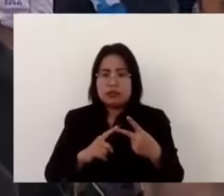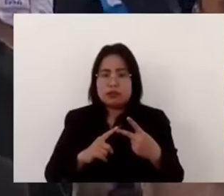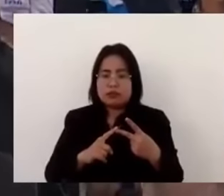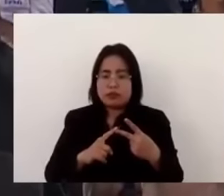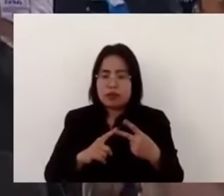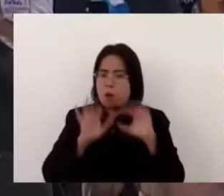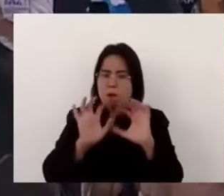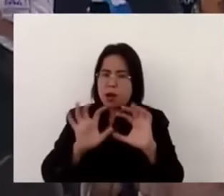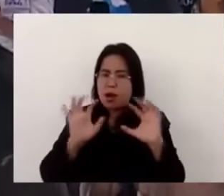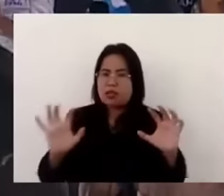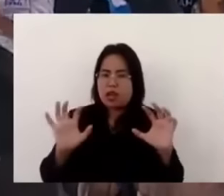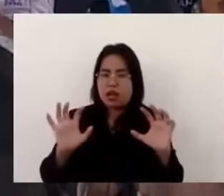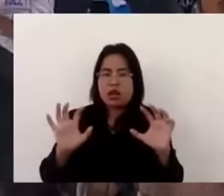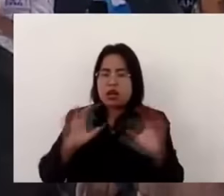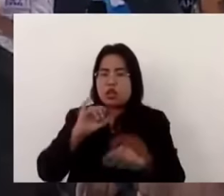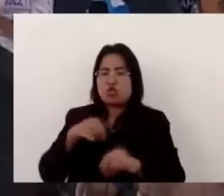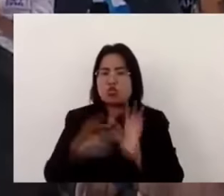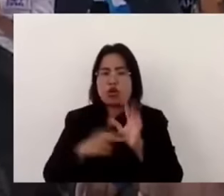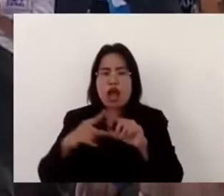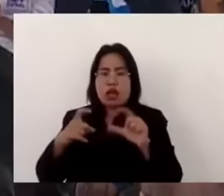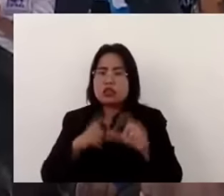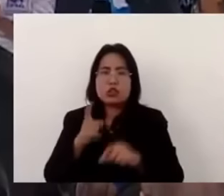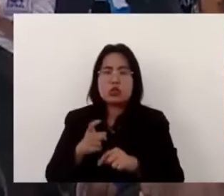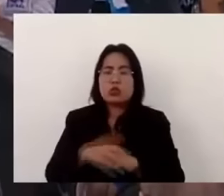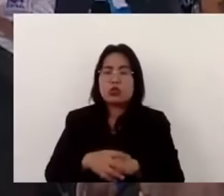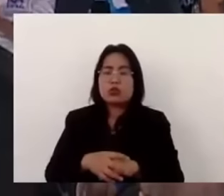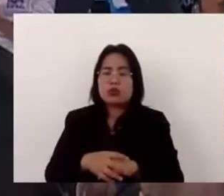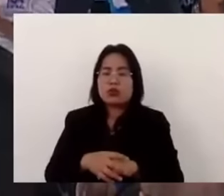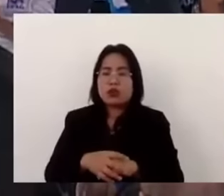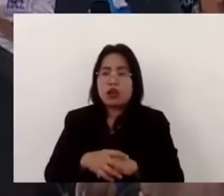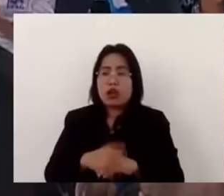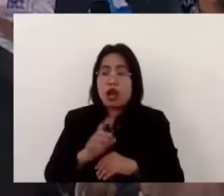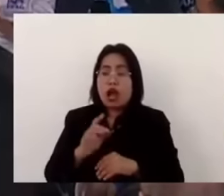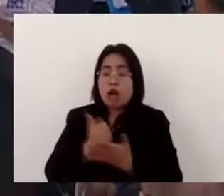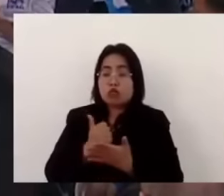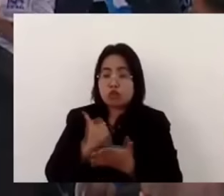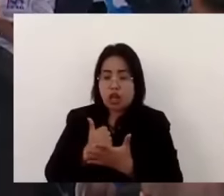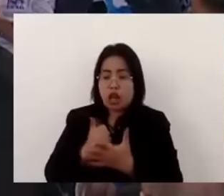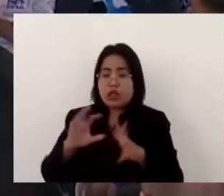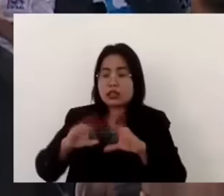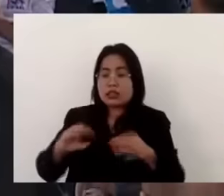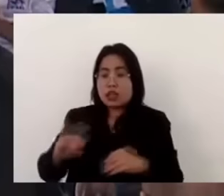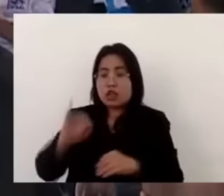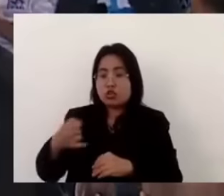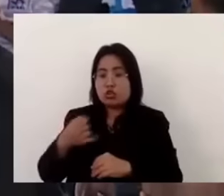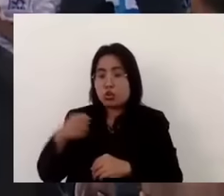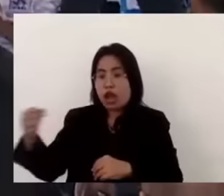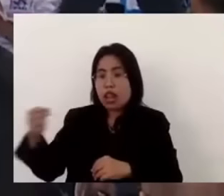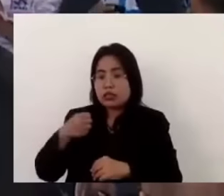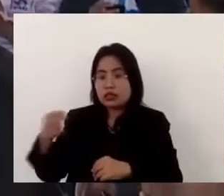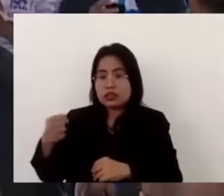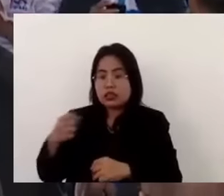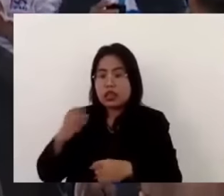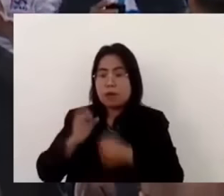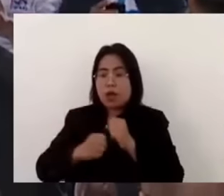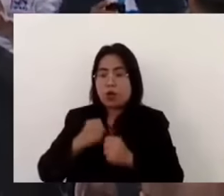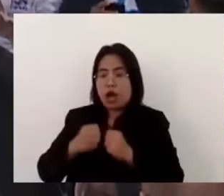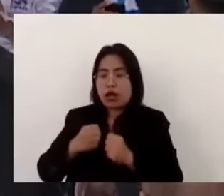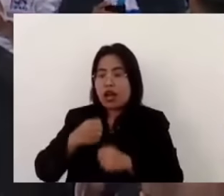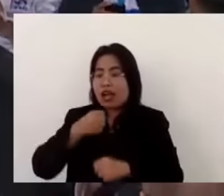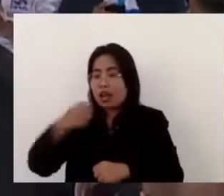banyak banget jurnalis-jurnalis itu yang memang awalnya eh dia harusnya bekerja menjadi seorang jurnalis yang mereport e melakukan reportase atau